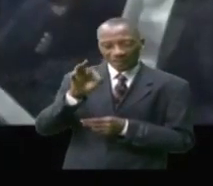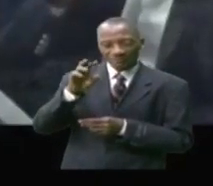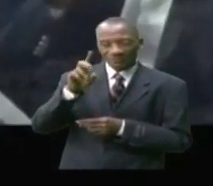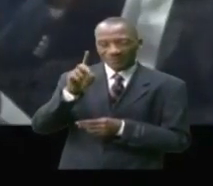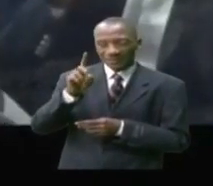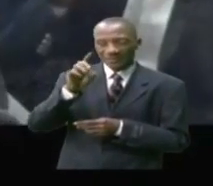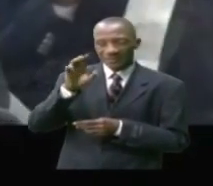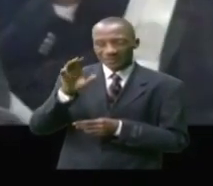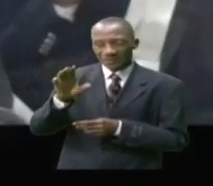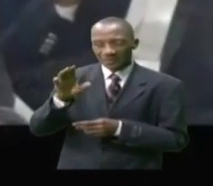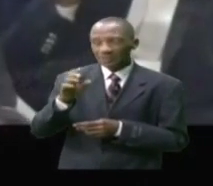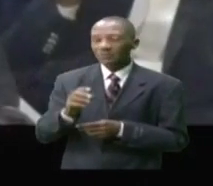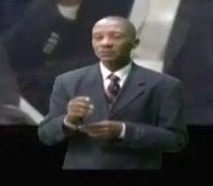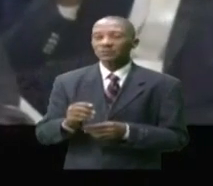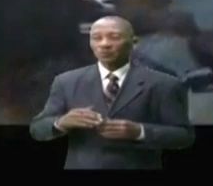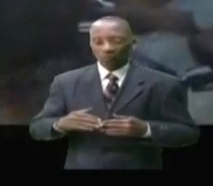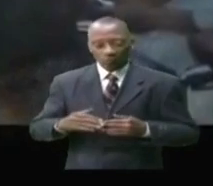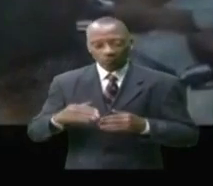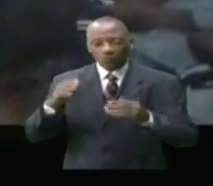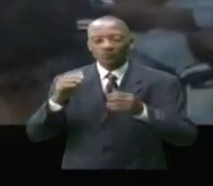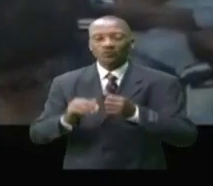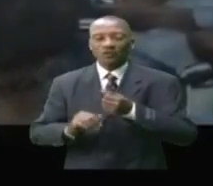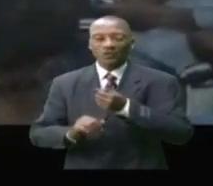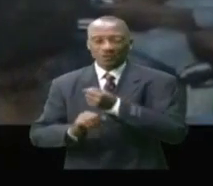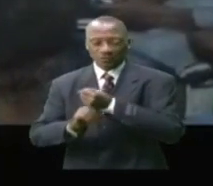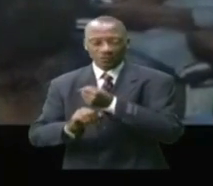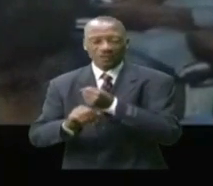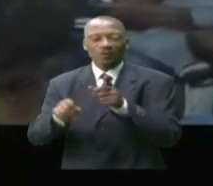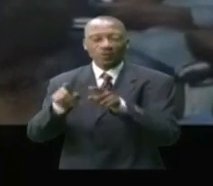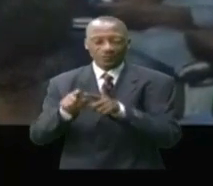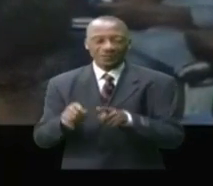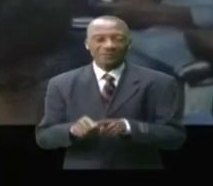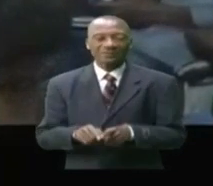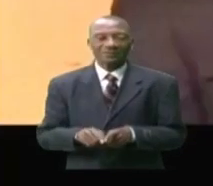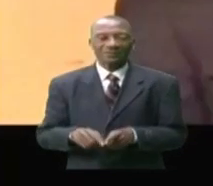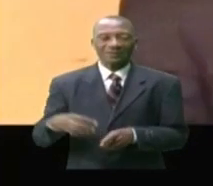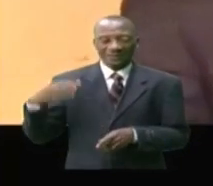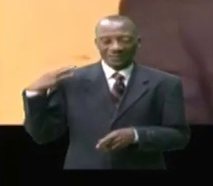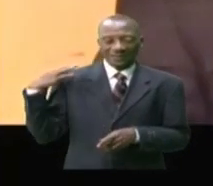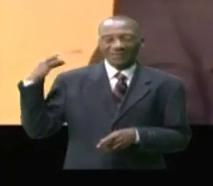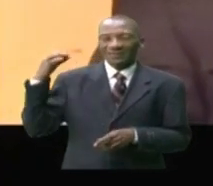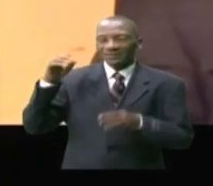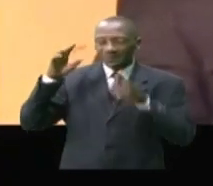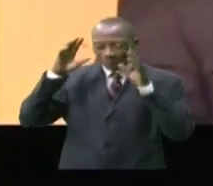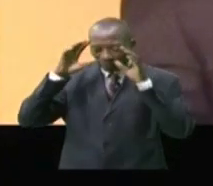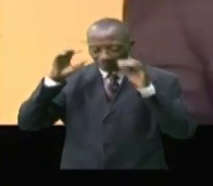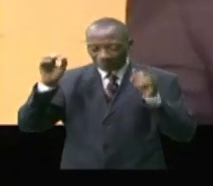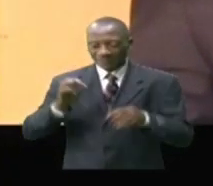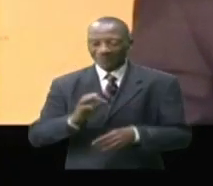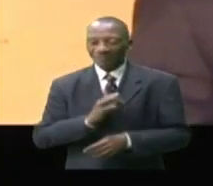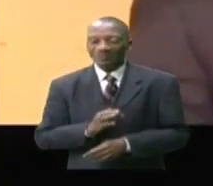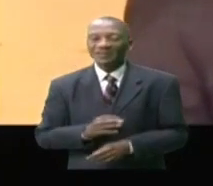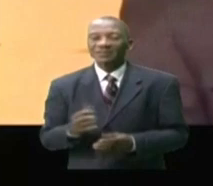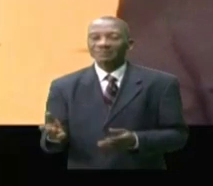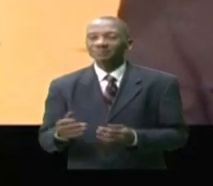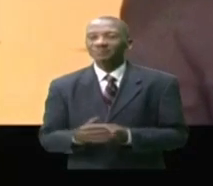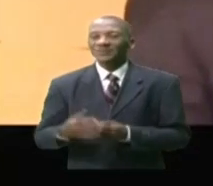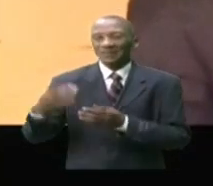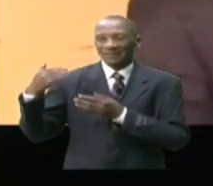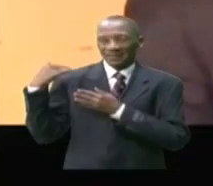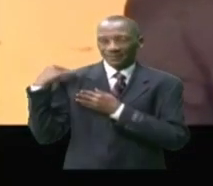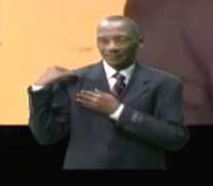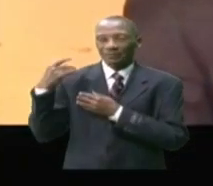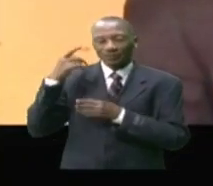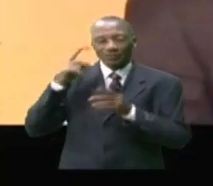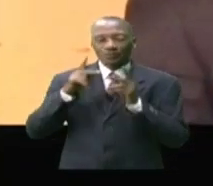cause structurelle qui entrave tant d'efforts envoyés au cours de ces 6 décennies d'indépendance, et il faut